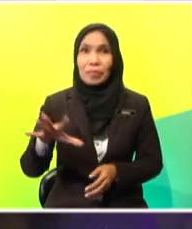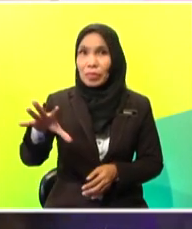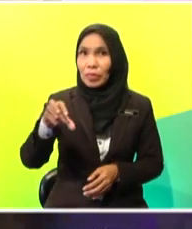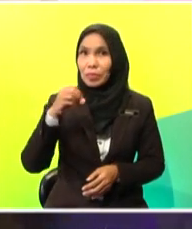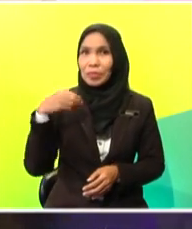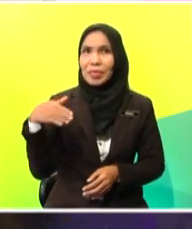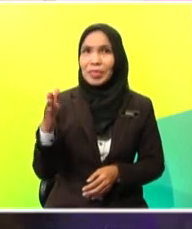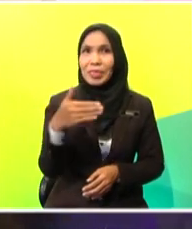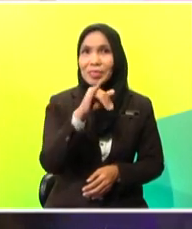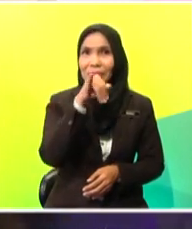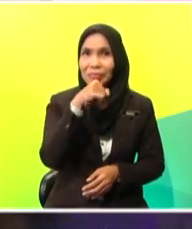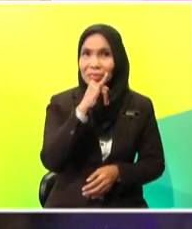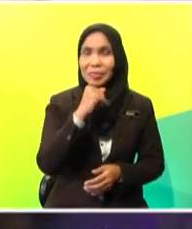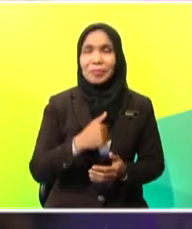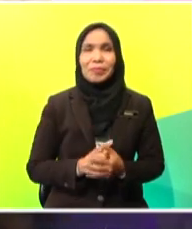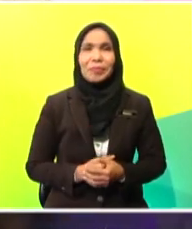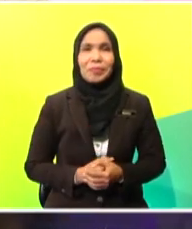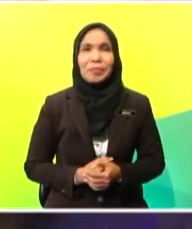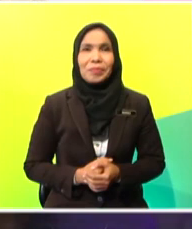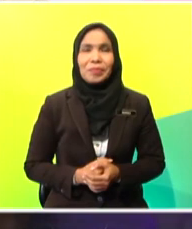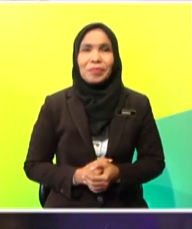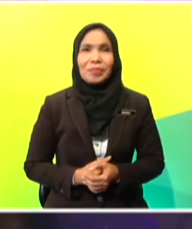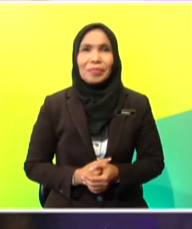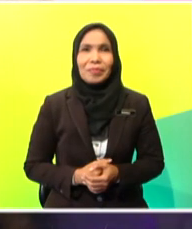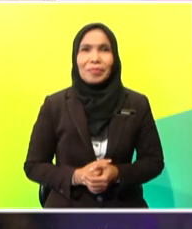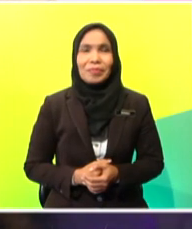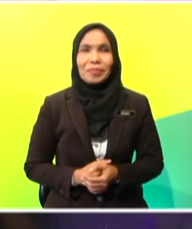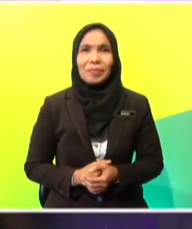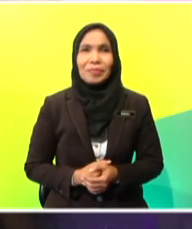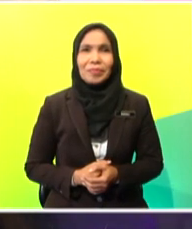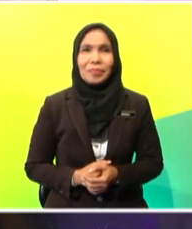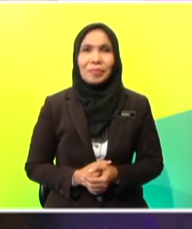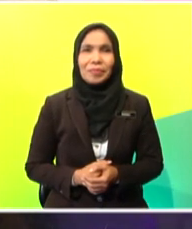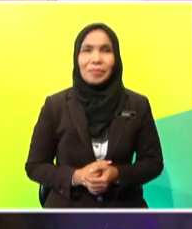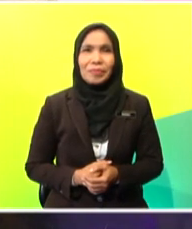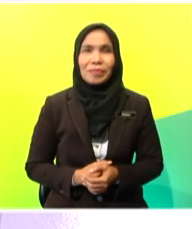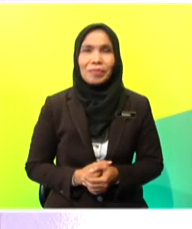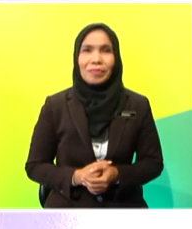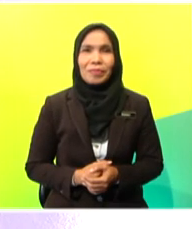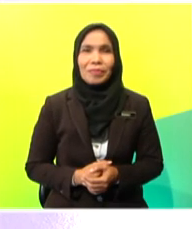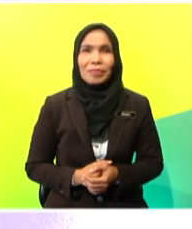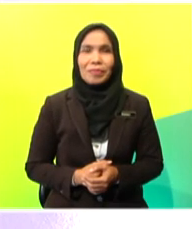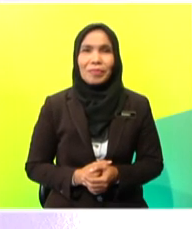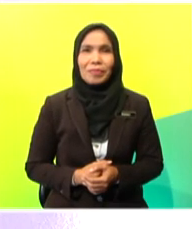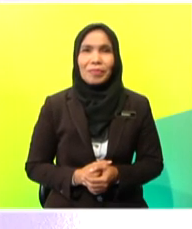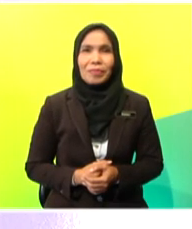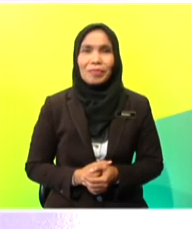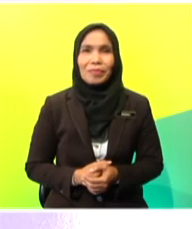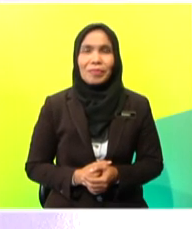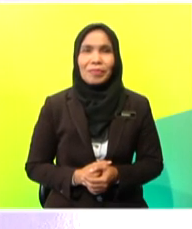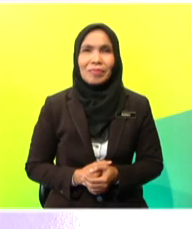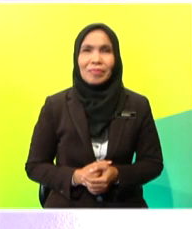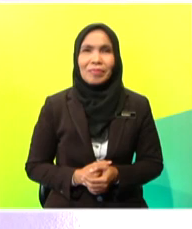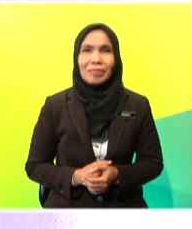legowo magus karena banyak dari kayu ikan penuh wasono